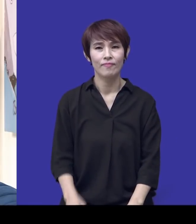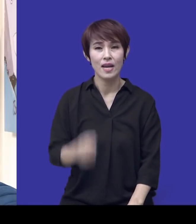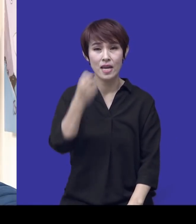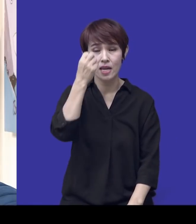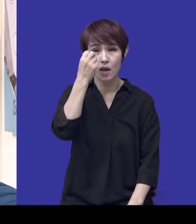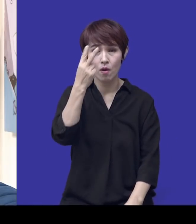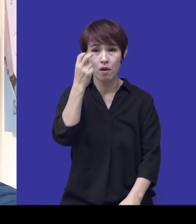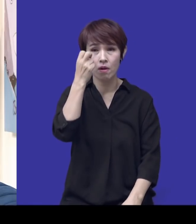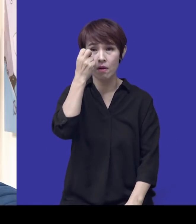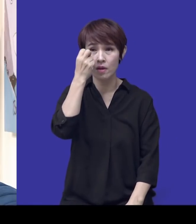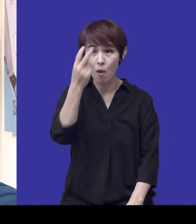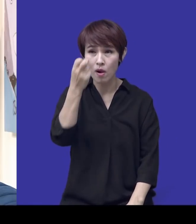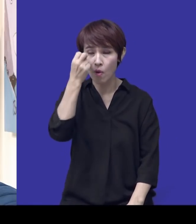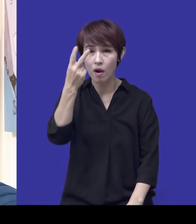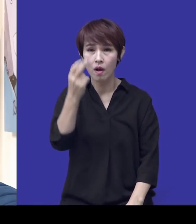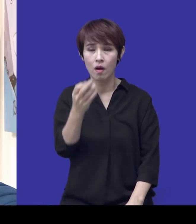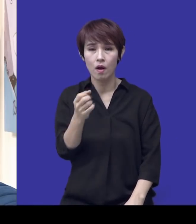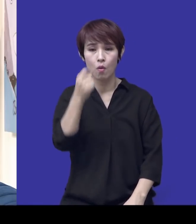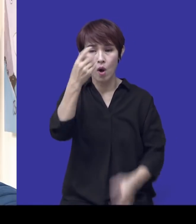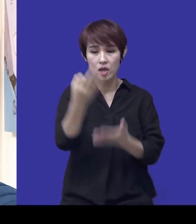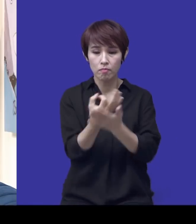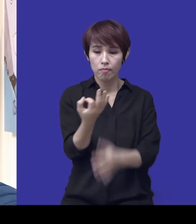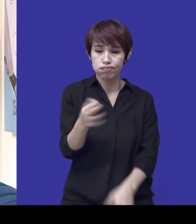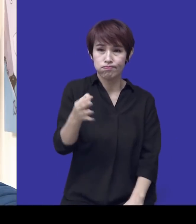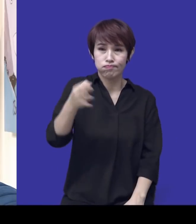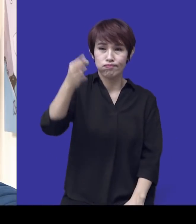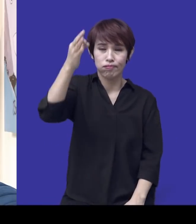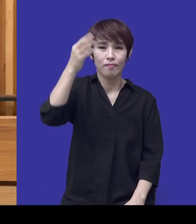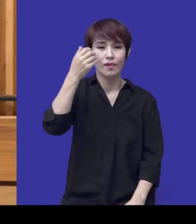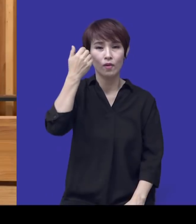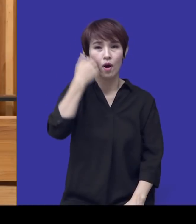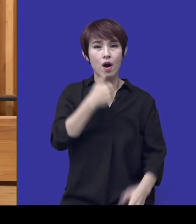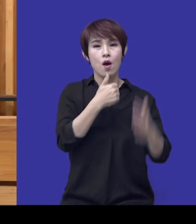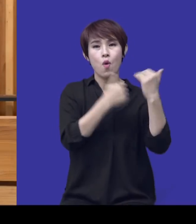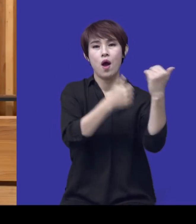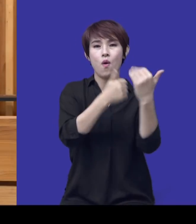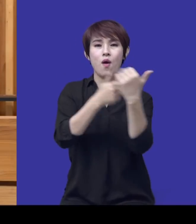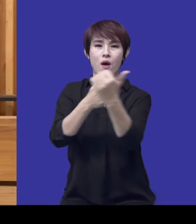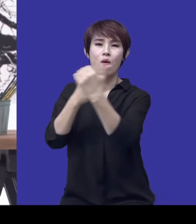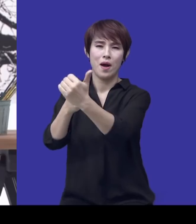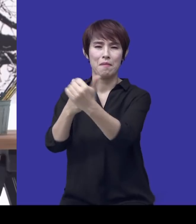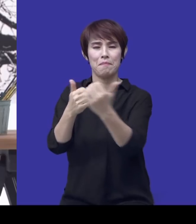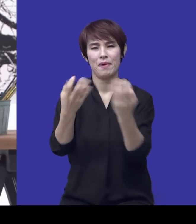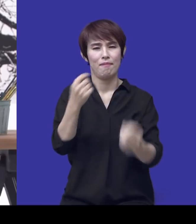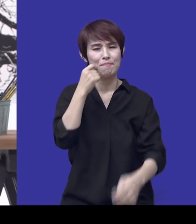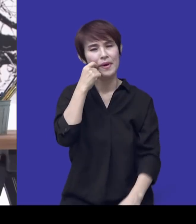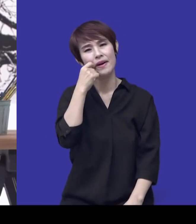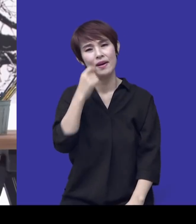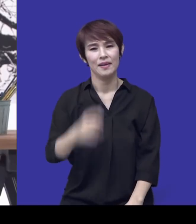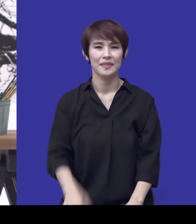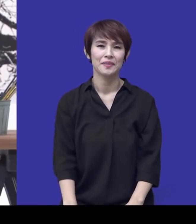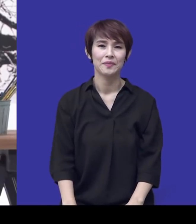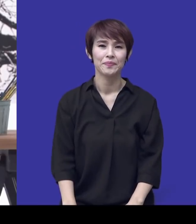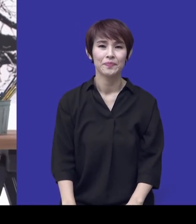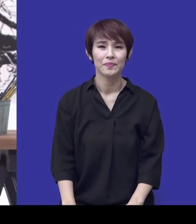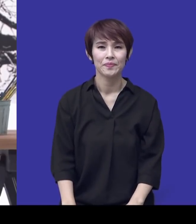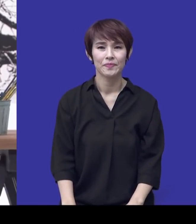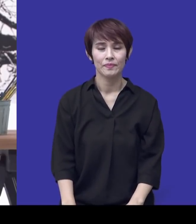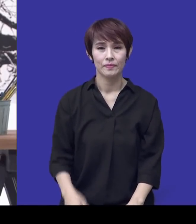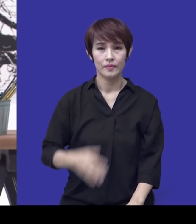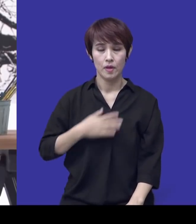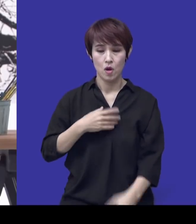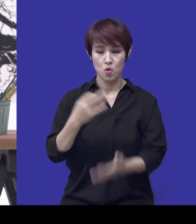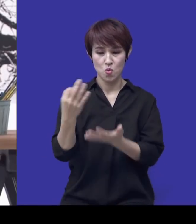월급이 계속 올랐고 나중에 막 여기저기서 막 스카우트 받고 그랬었어요. 그러면 뭔가 내가 돈을